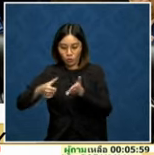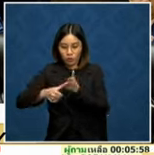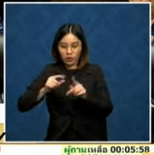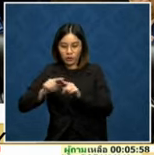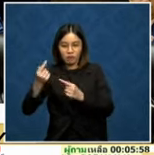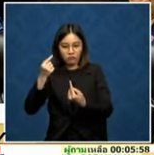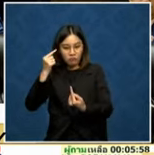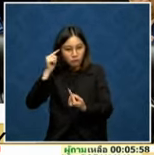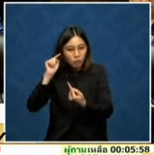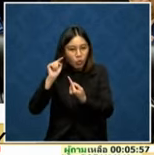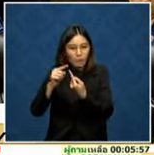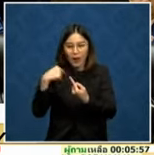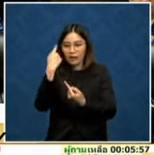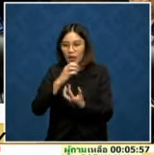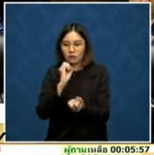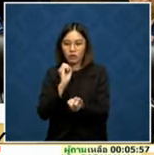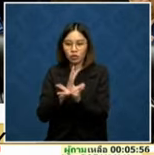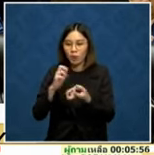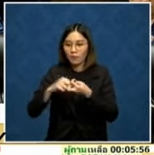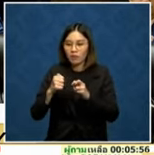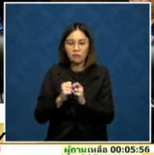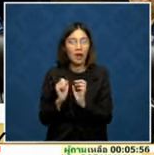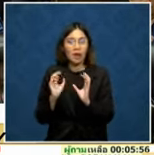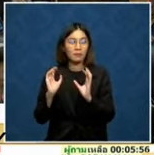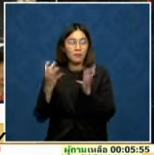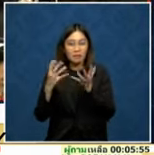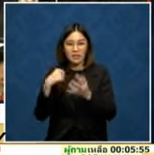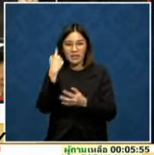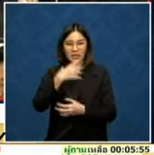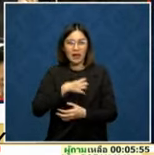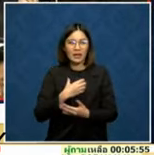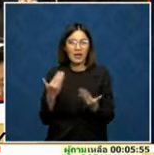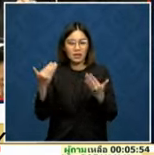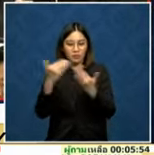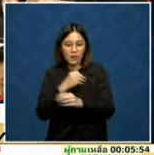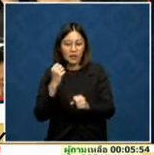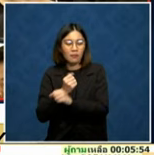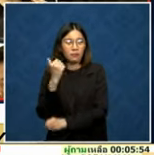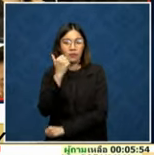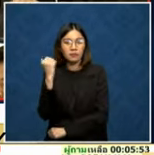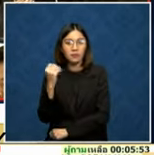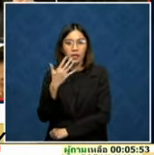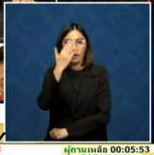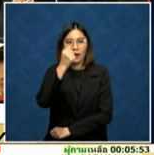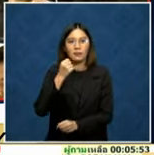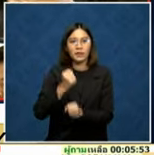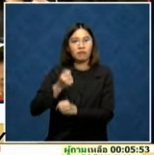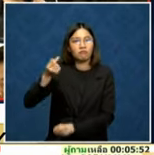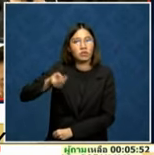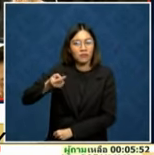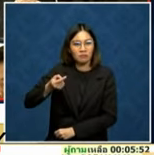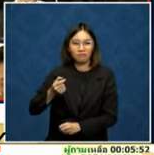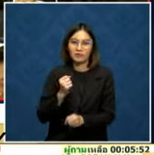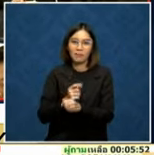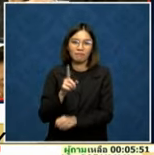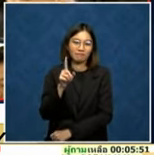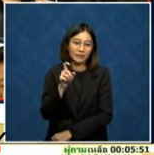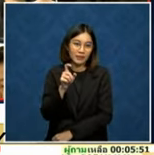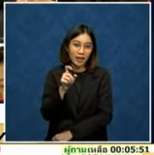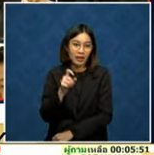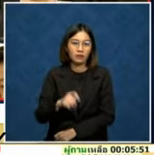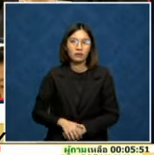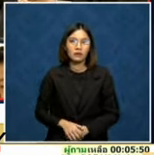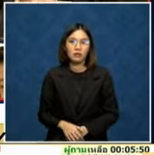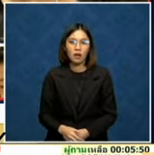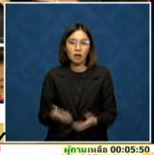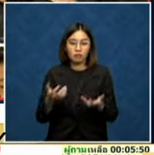มงเป้าไปที่คนที่กำลงเดือดร้อนคนที่กำลัจะตองเปลี่ยธกิจไปทำอย่อื่นเองจากวทำแบบเดิมมัทำไม่ได้แล้วไม